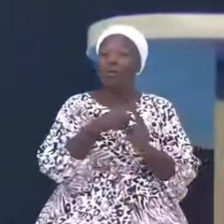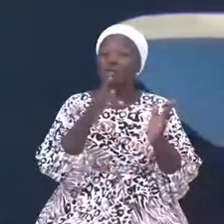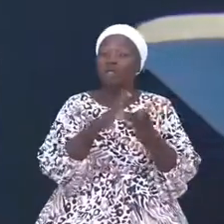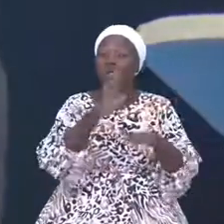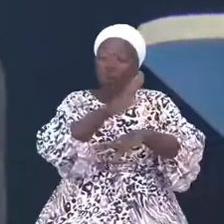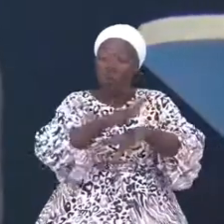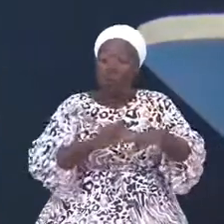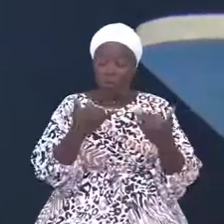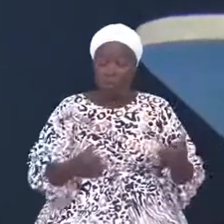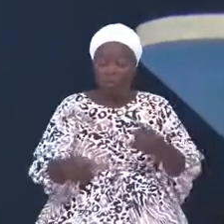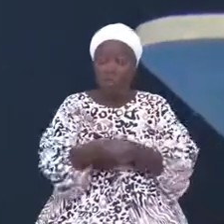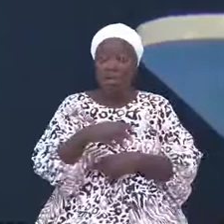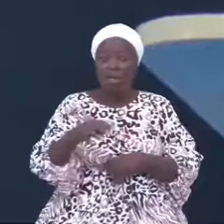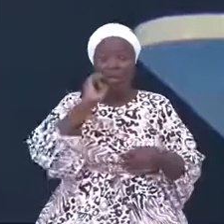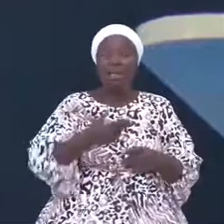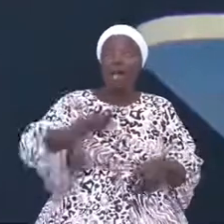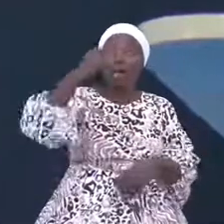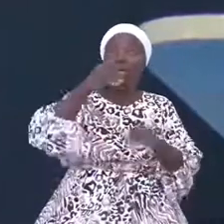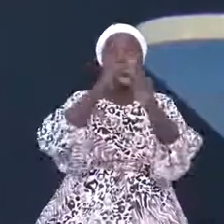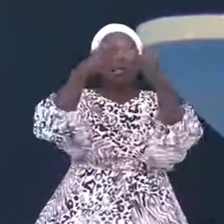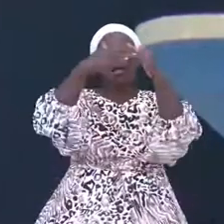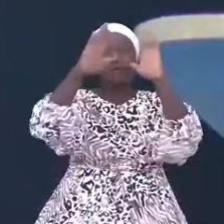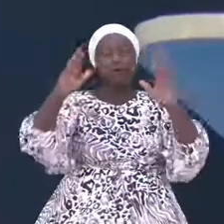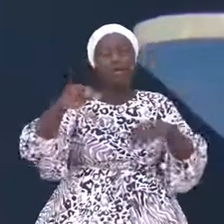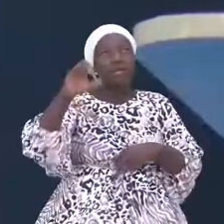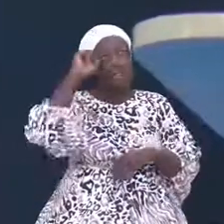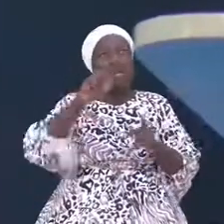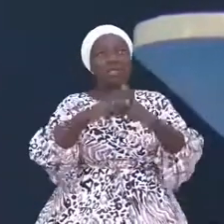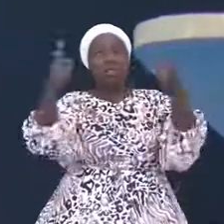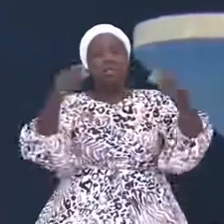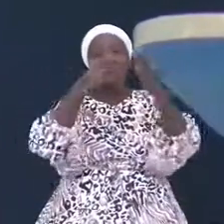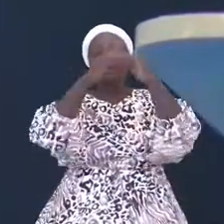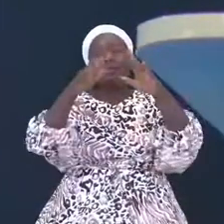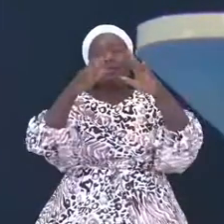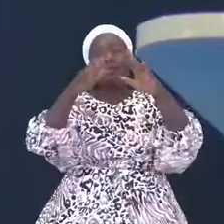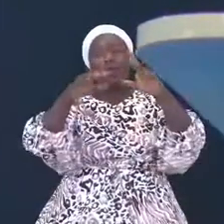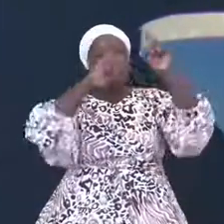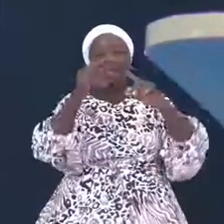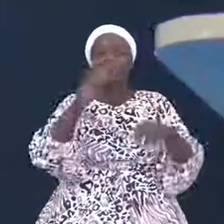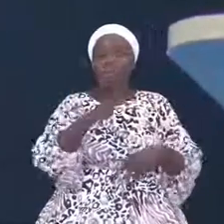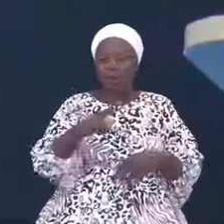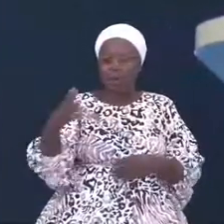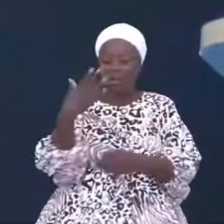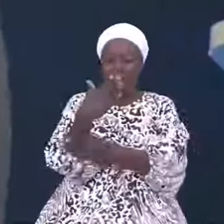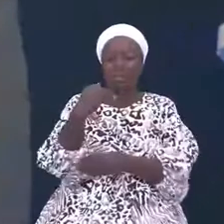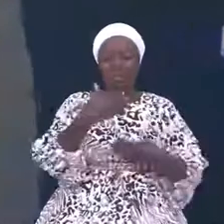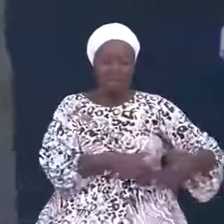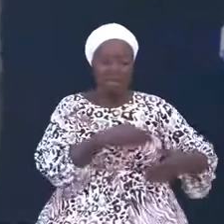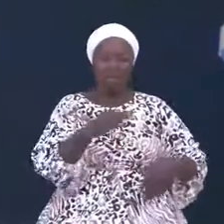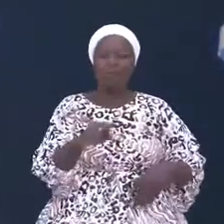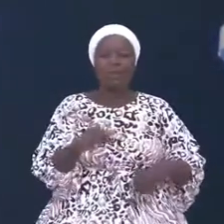dis? Quand Jésus t'appelle aujourd'hui, il est élevé au ciel. Il est grand au